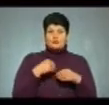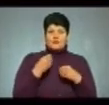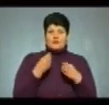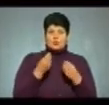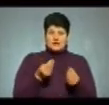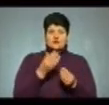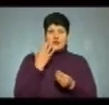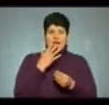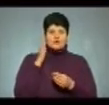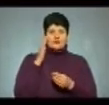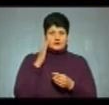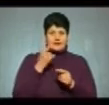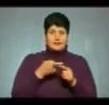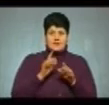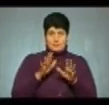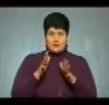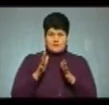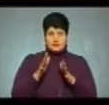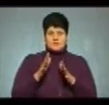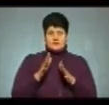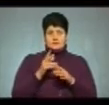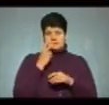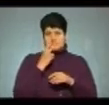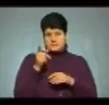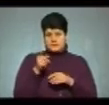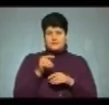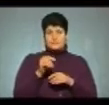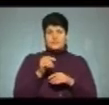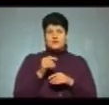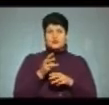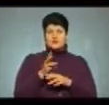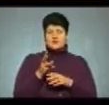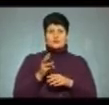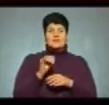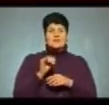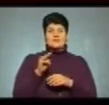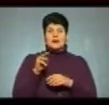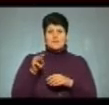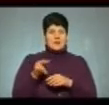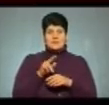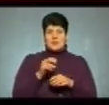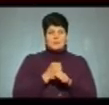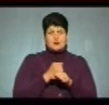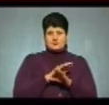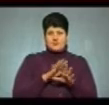момент цього зняття сюжету ІТП не працювало. От через декілька